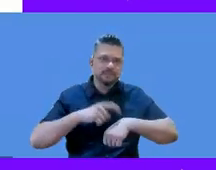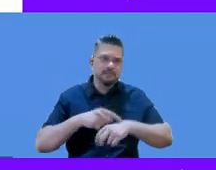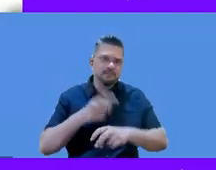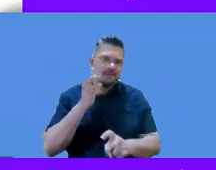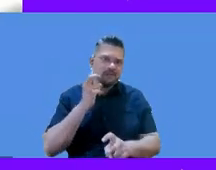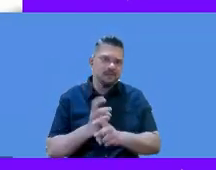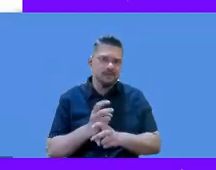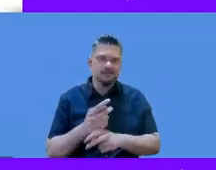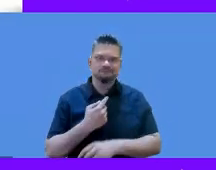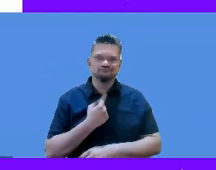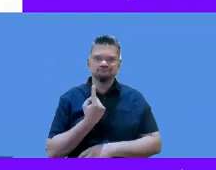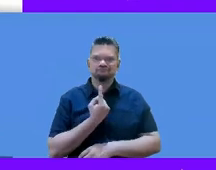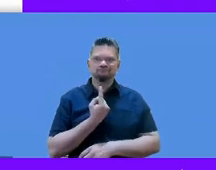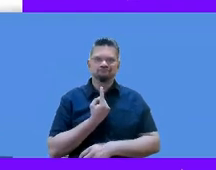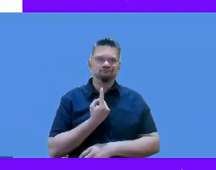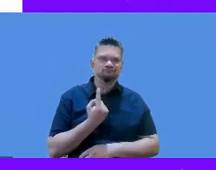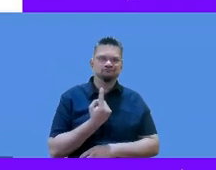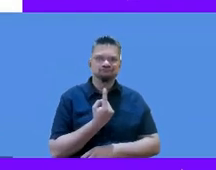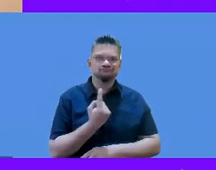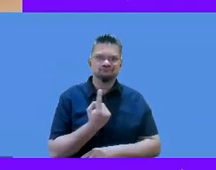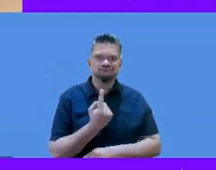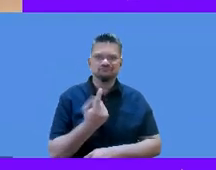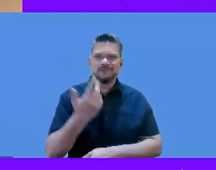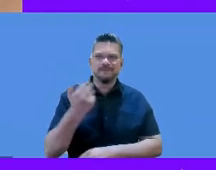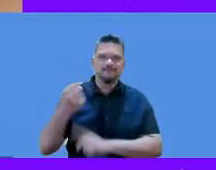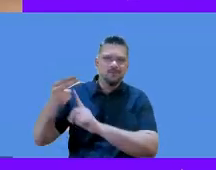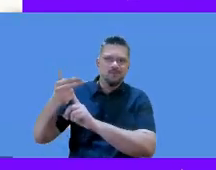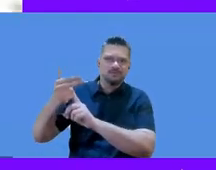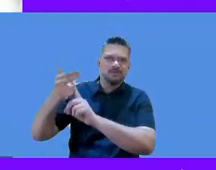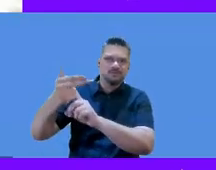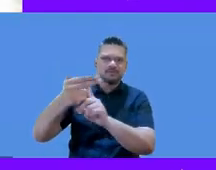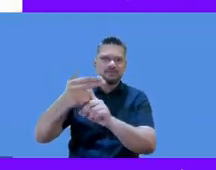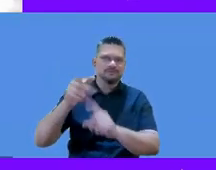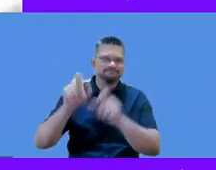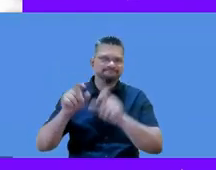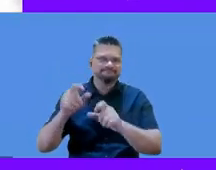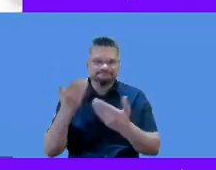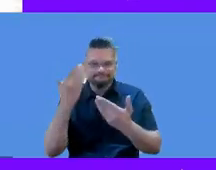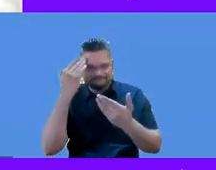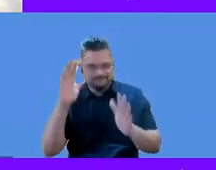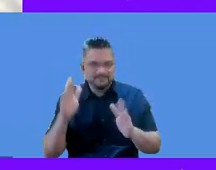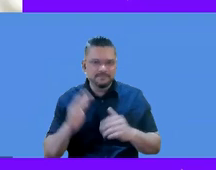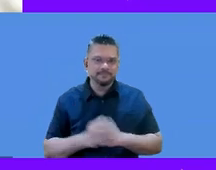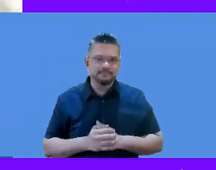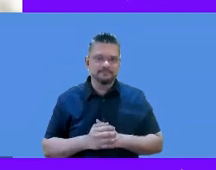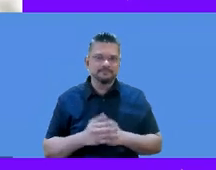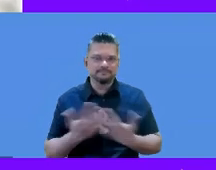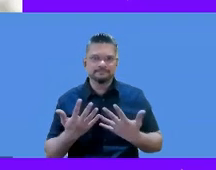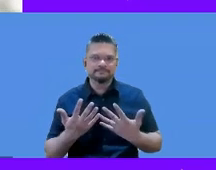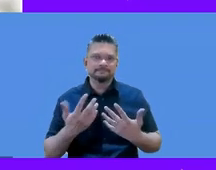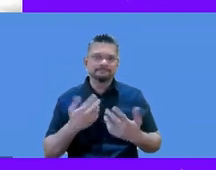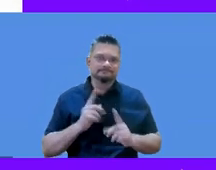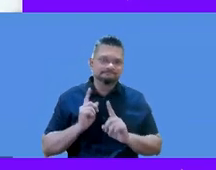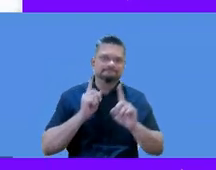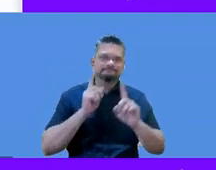kana maranyingi ubona kujyana mkiwa na haraka kwa sababu unakuwa niacha mtoto nyumbani sije mahali na mtoto wale wenyewe nimekuja naye tu